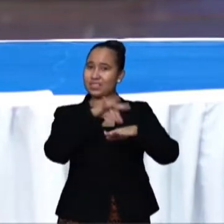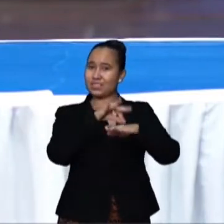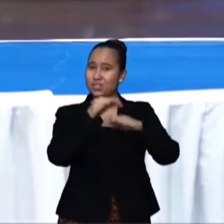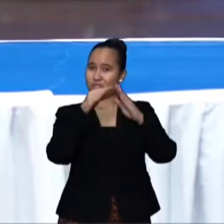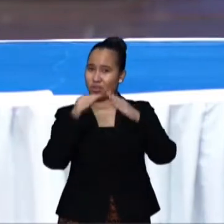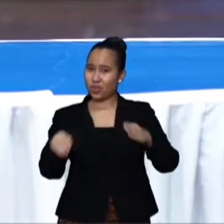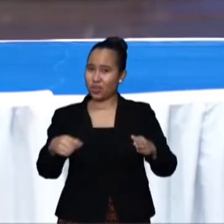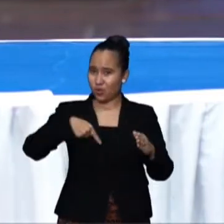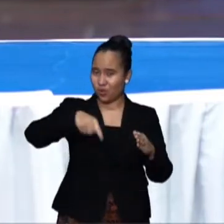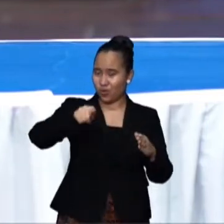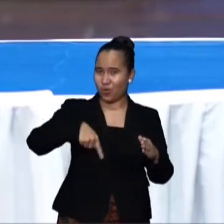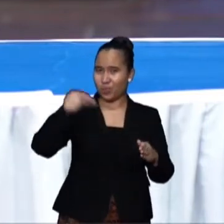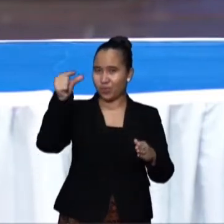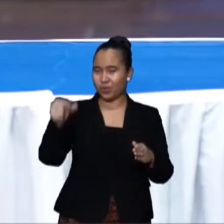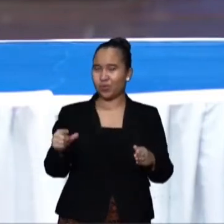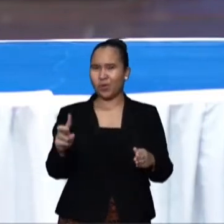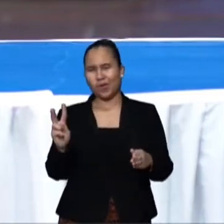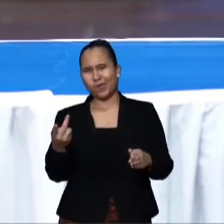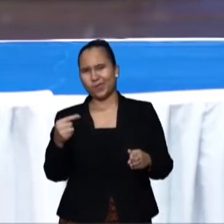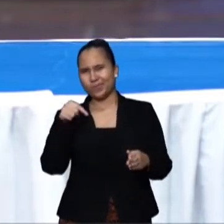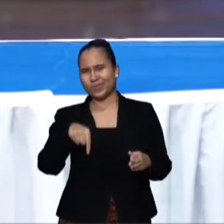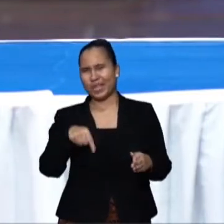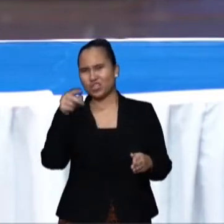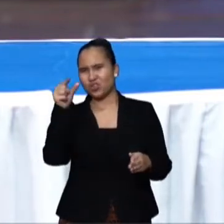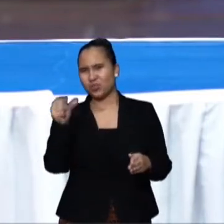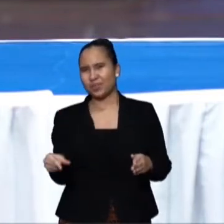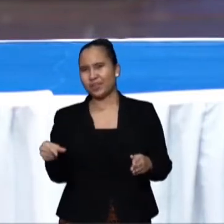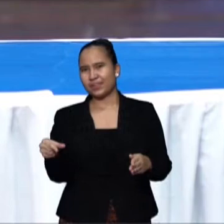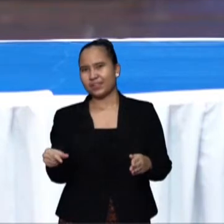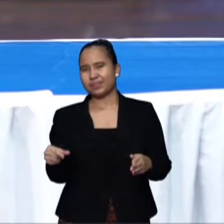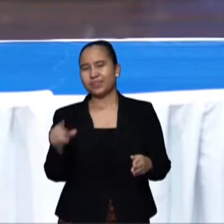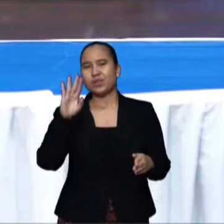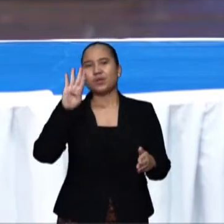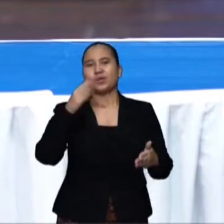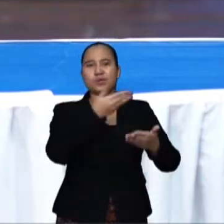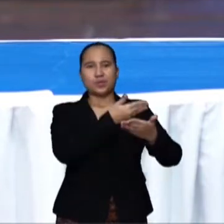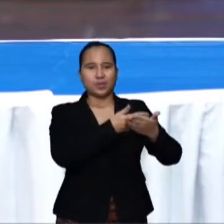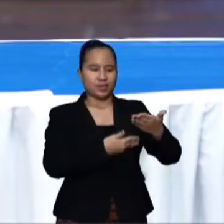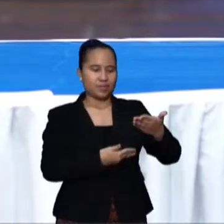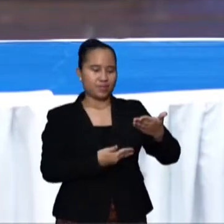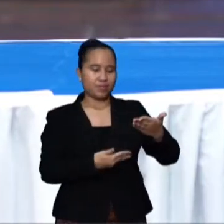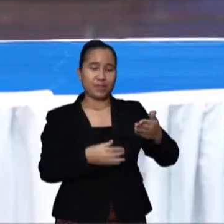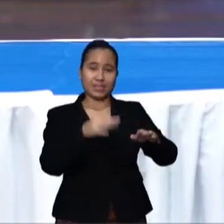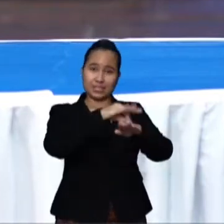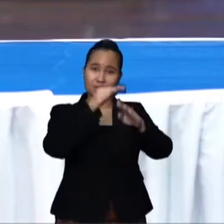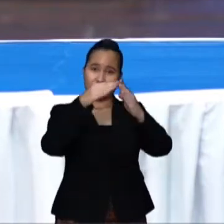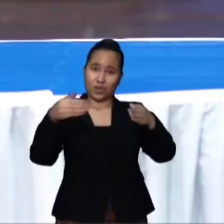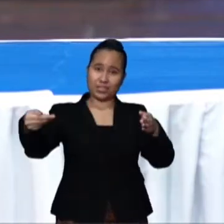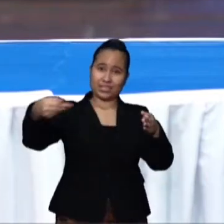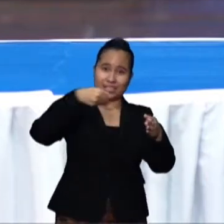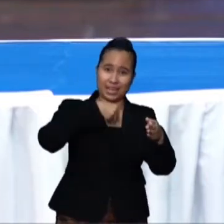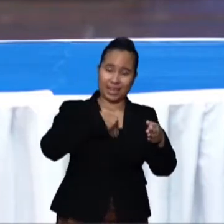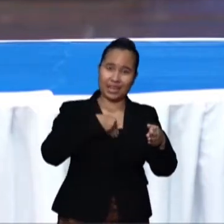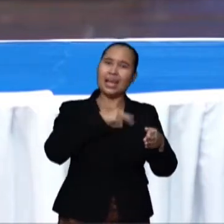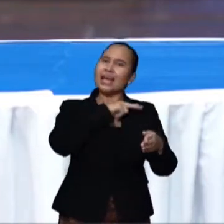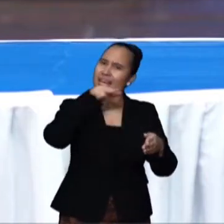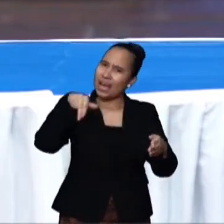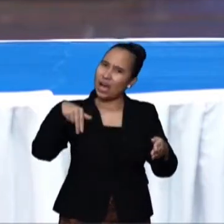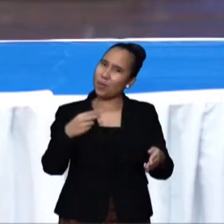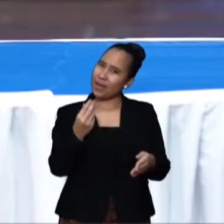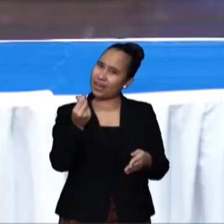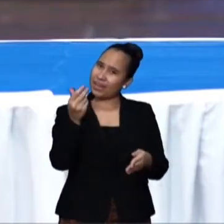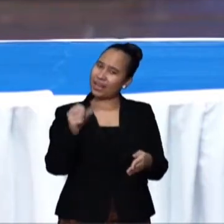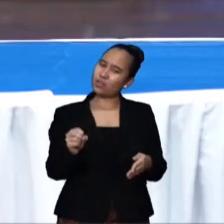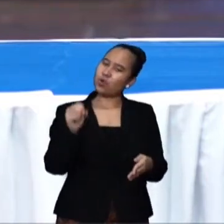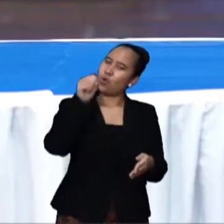komende week, of althans deze week, de begrotingen van de ziekenhuizen binnen te krijgen. En dan gaan we dan de overmakingen